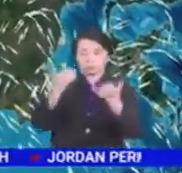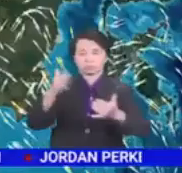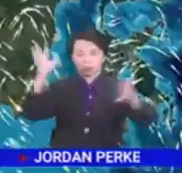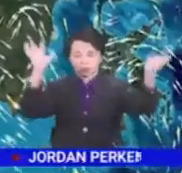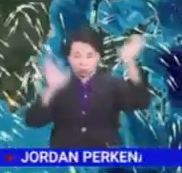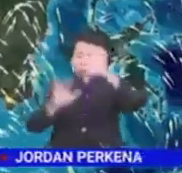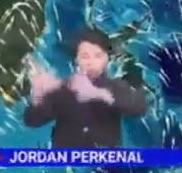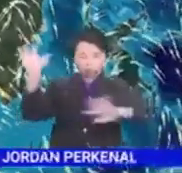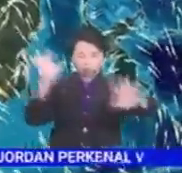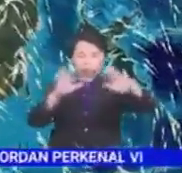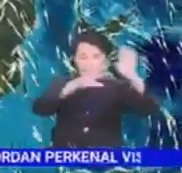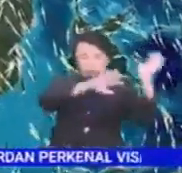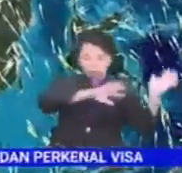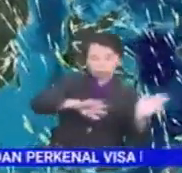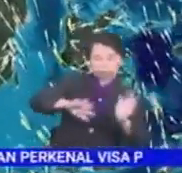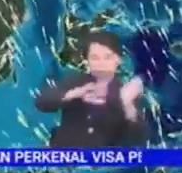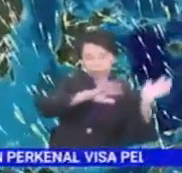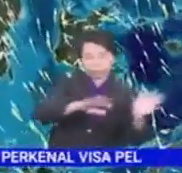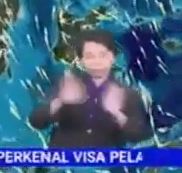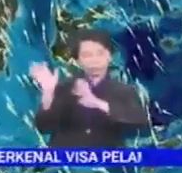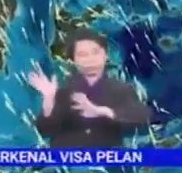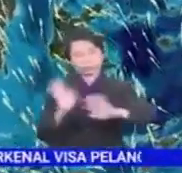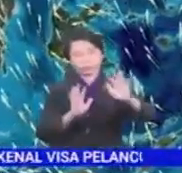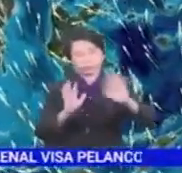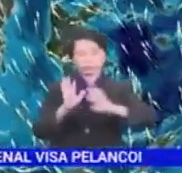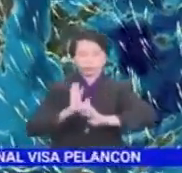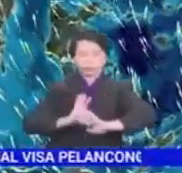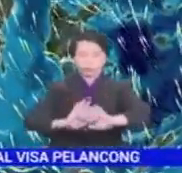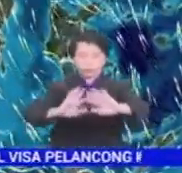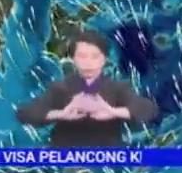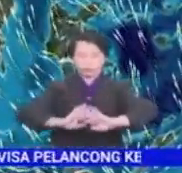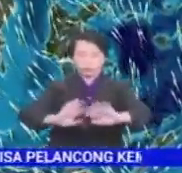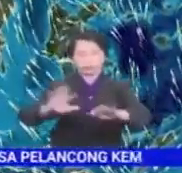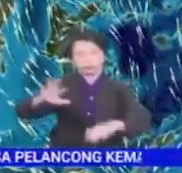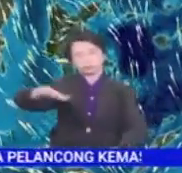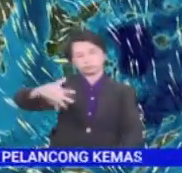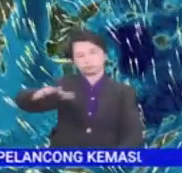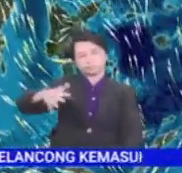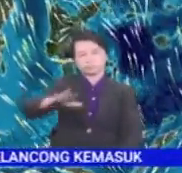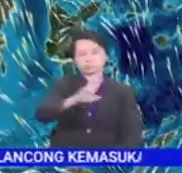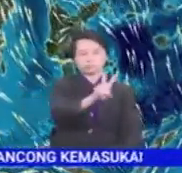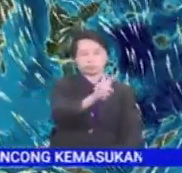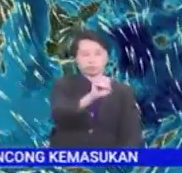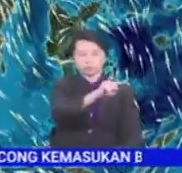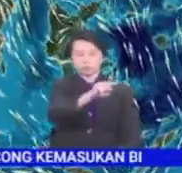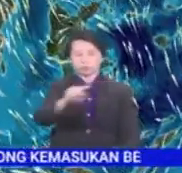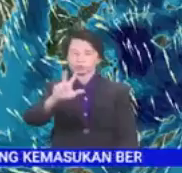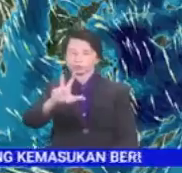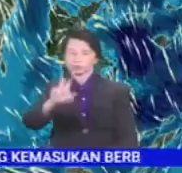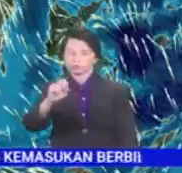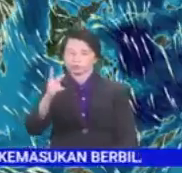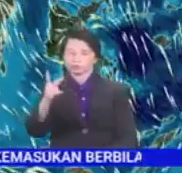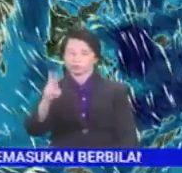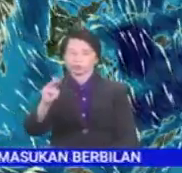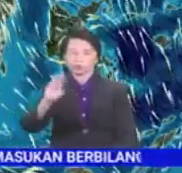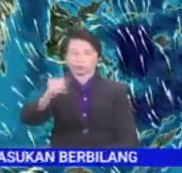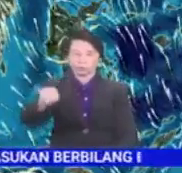masih lagi bertiup dari pelbagai hala dengan kelajuan yang agak sederhana, sekitar 20 hingga 30 km